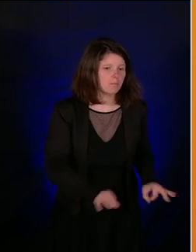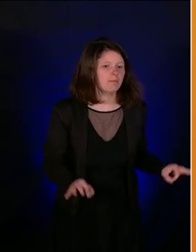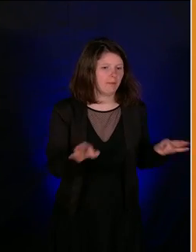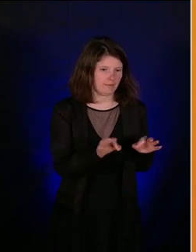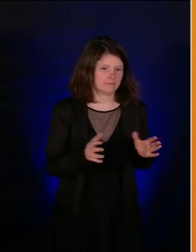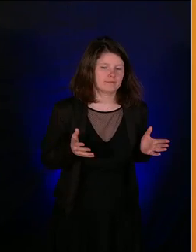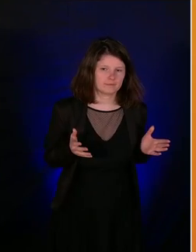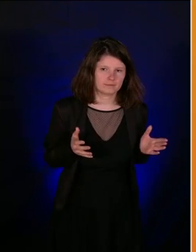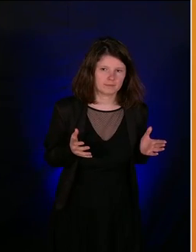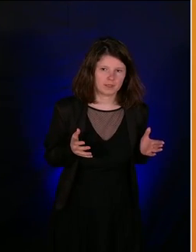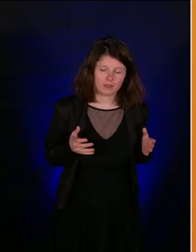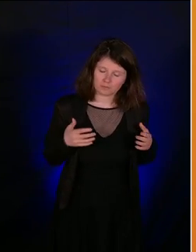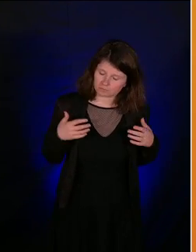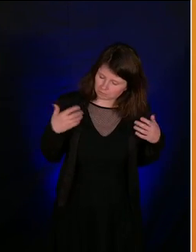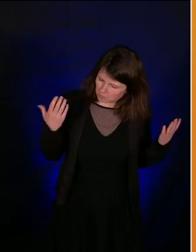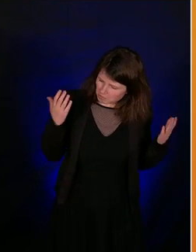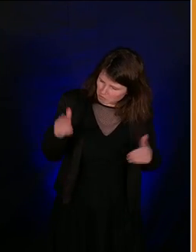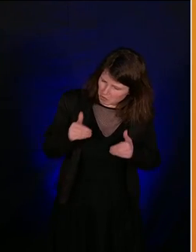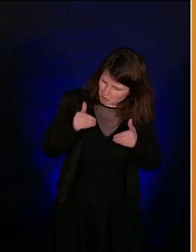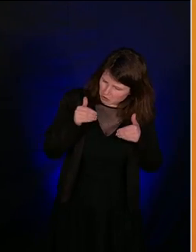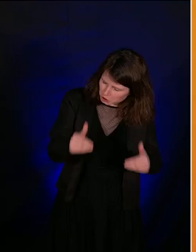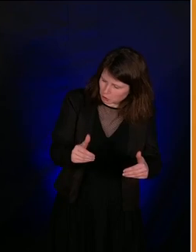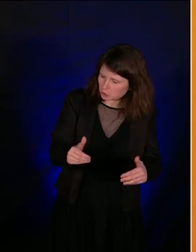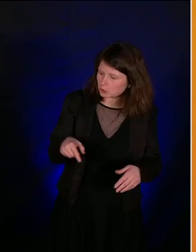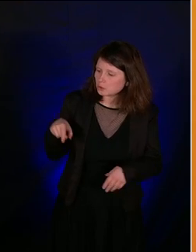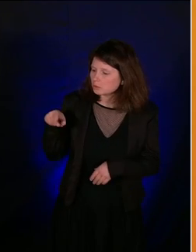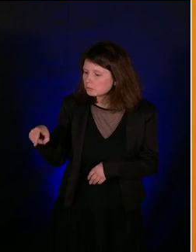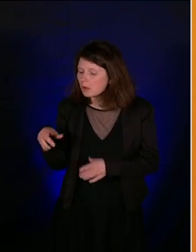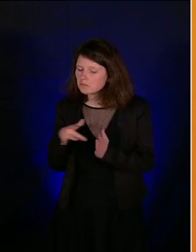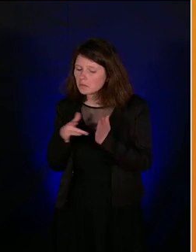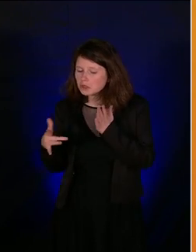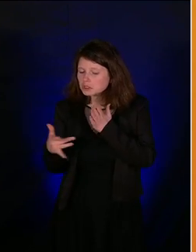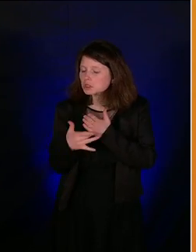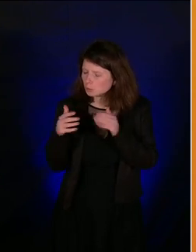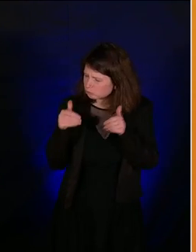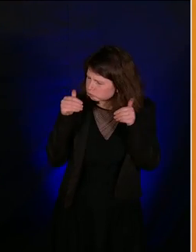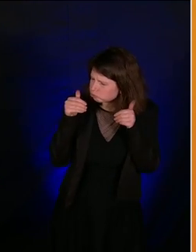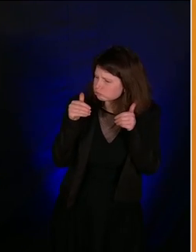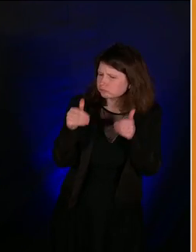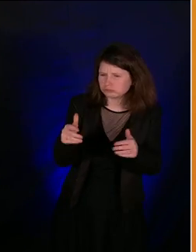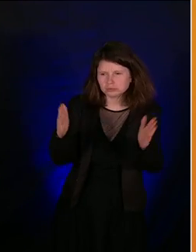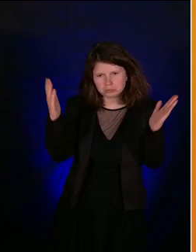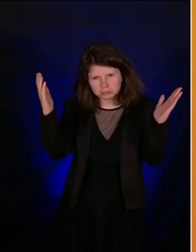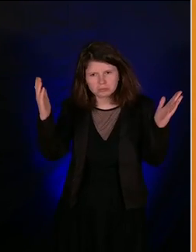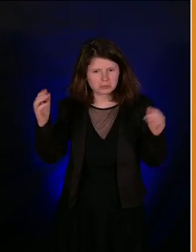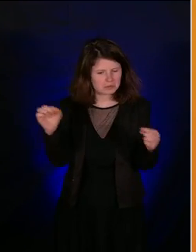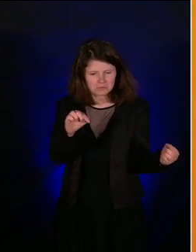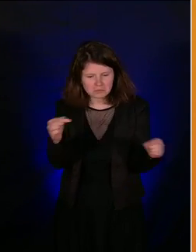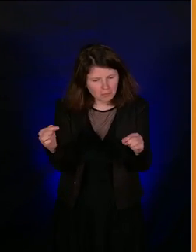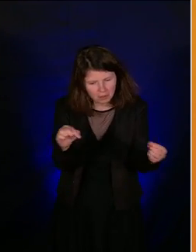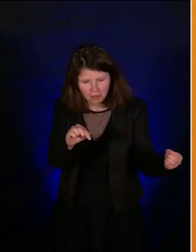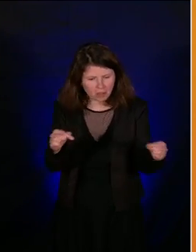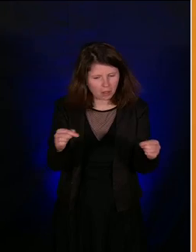alors continuons de refuser les nonit et l'hypocrisie et plébiscitons toujours plus le débat